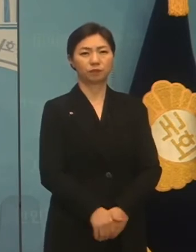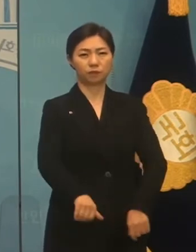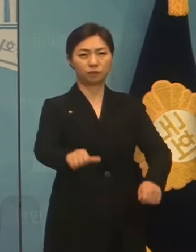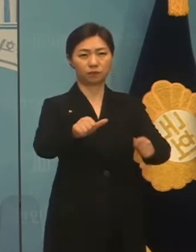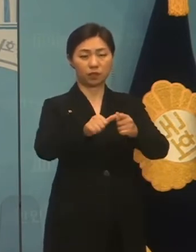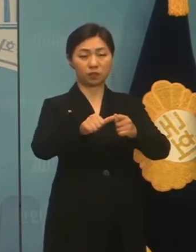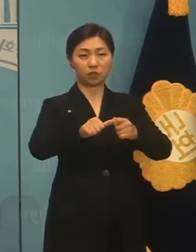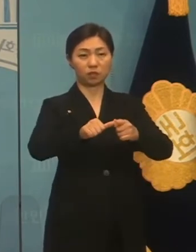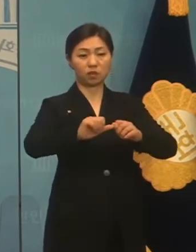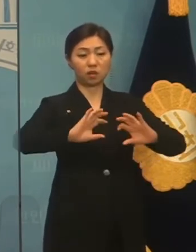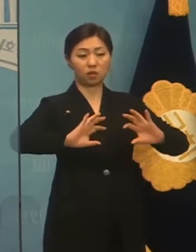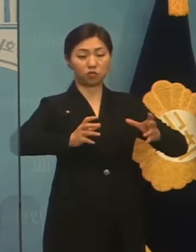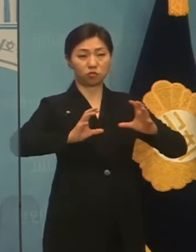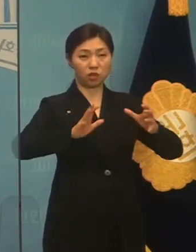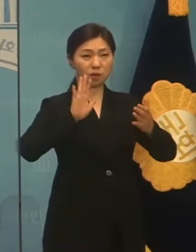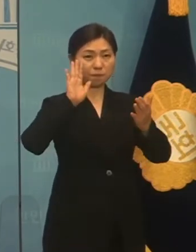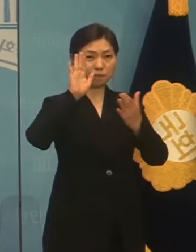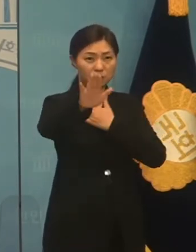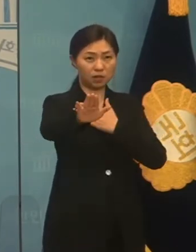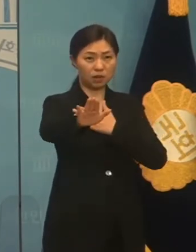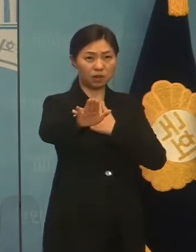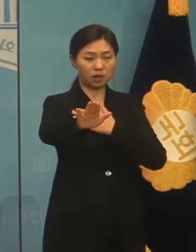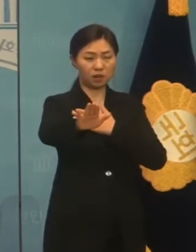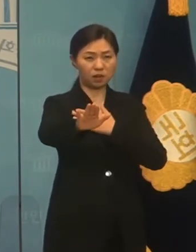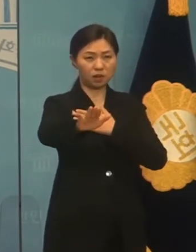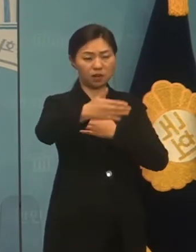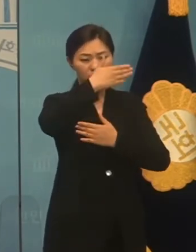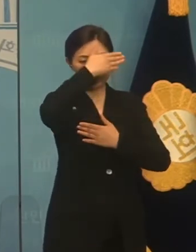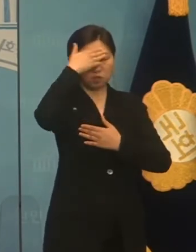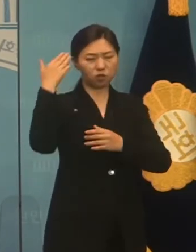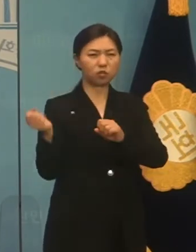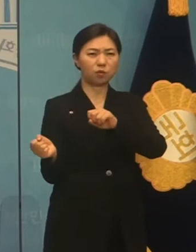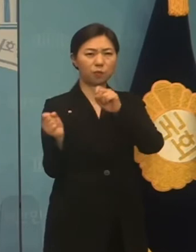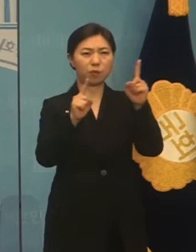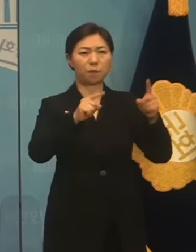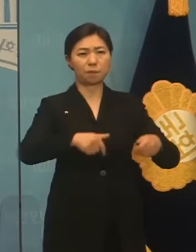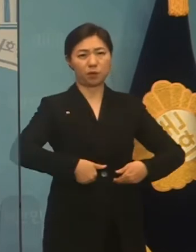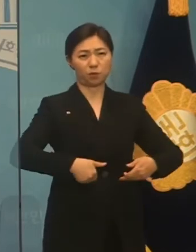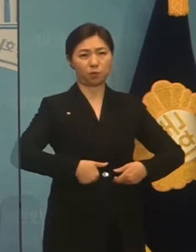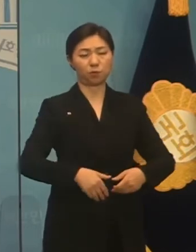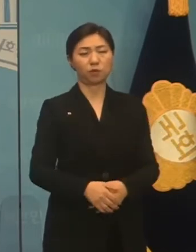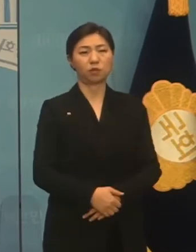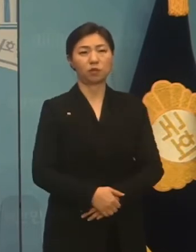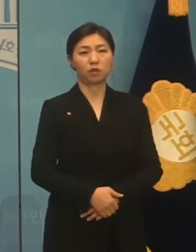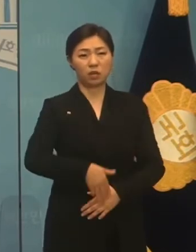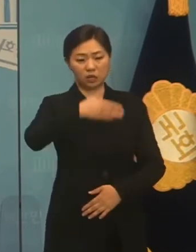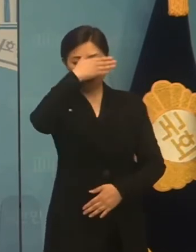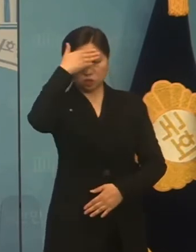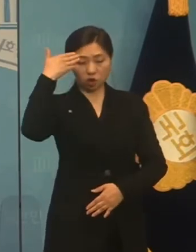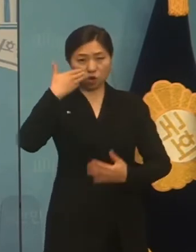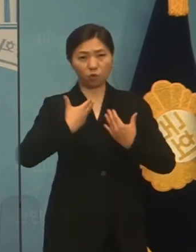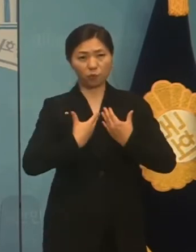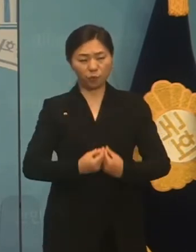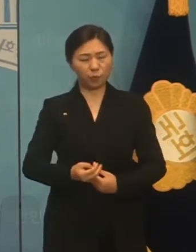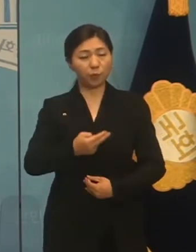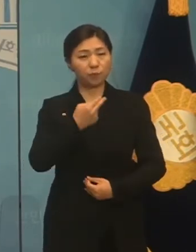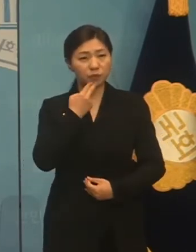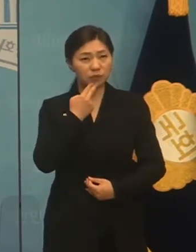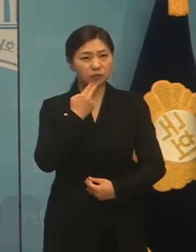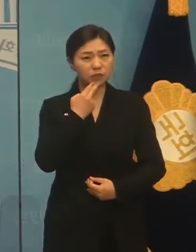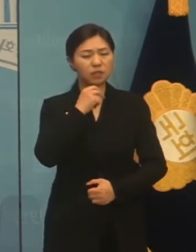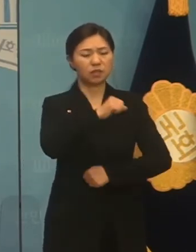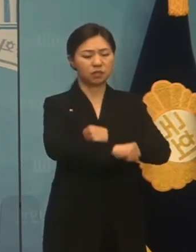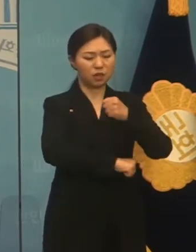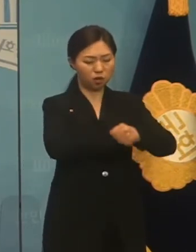다섯째, 국가윤리의 청년을 살려야 합니다. 청년이 좌절하지 않고